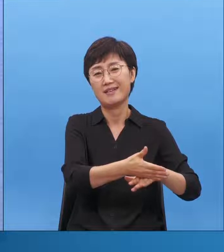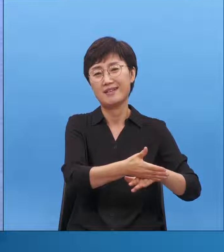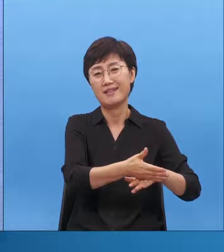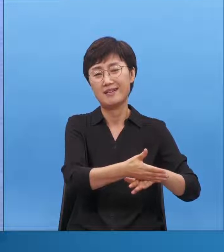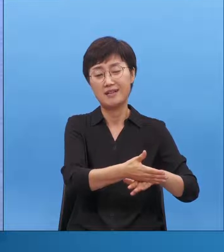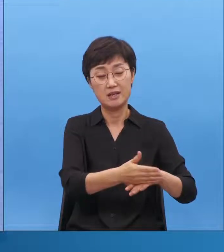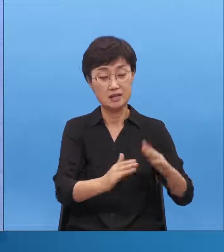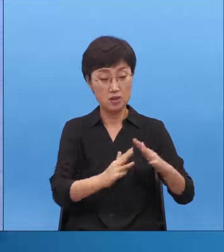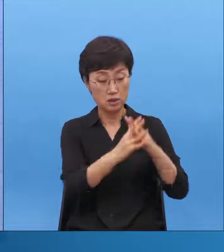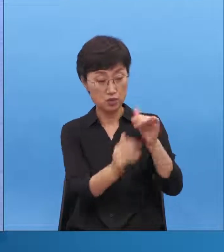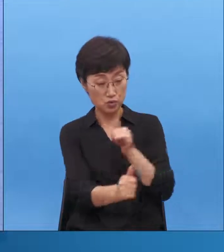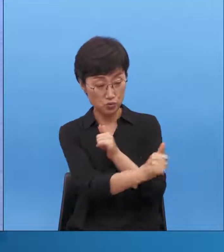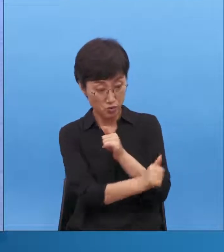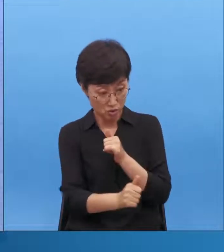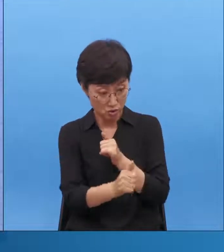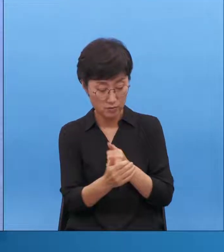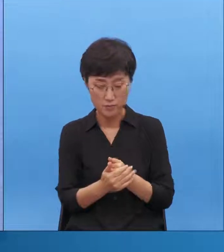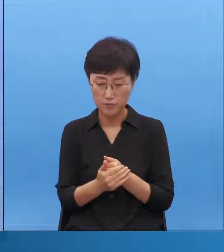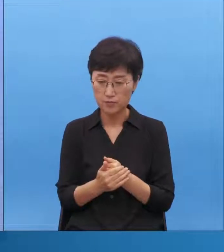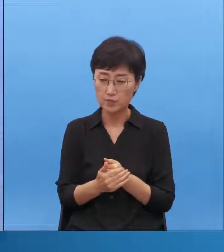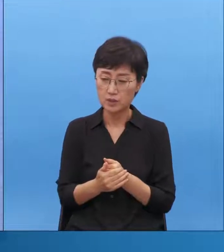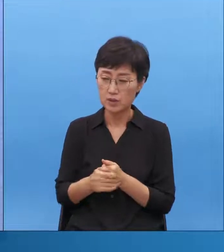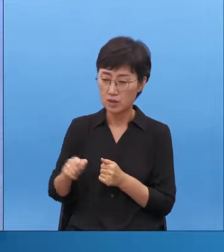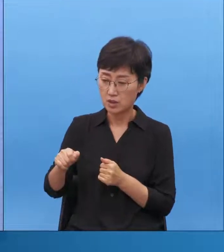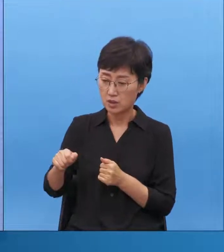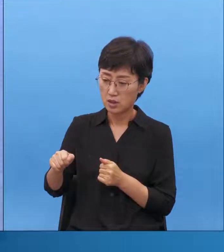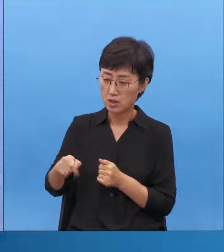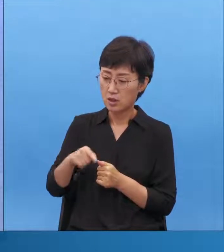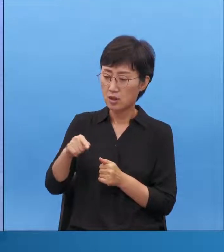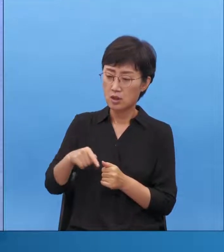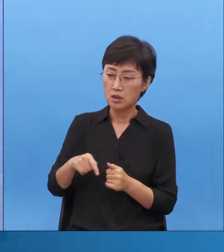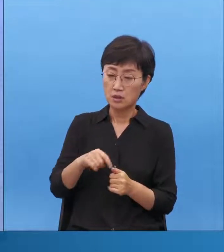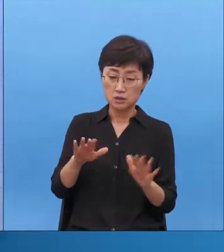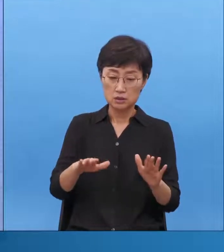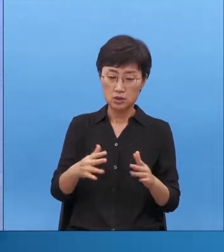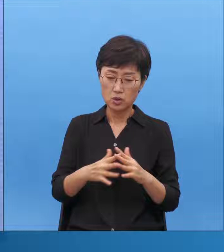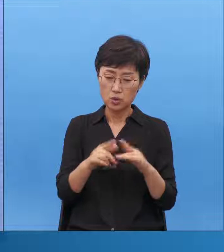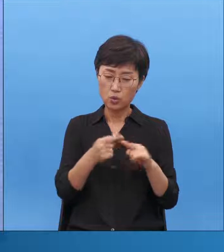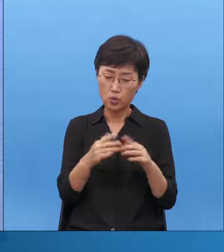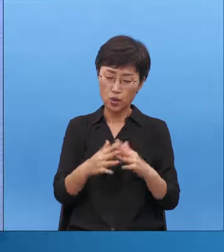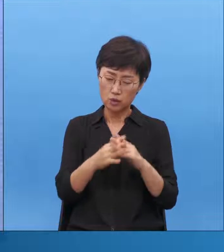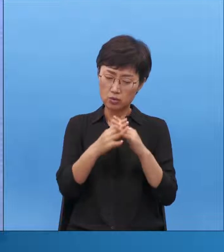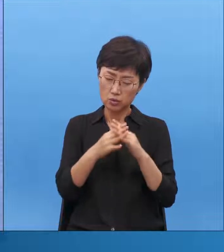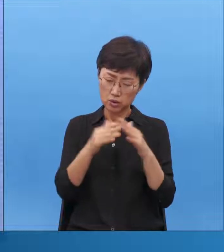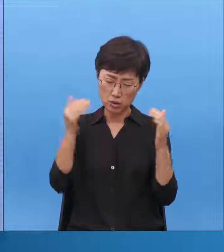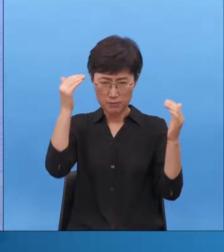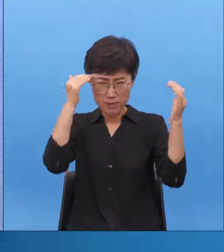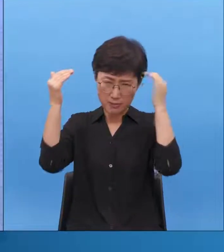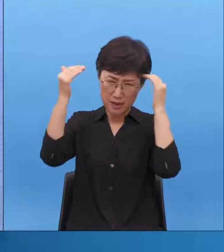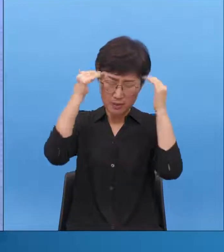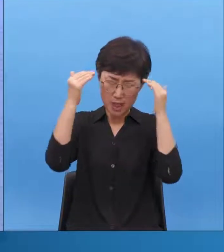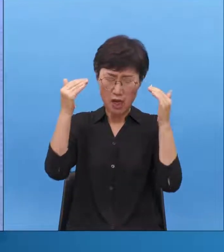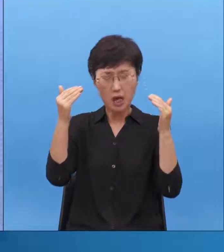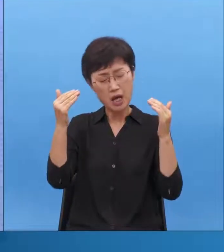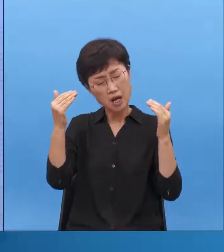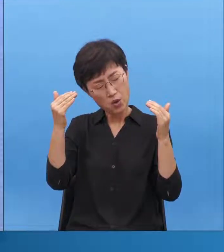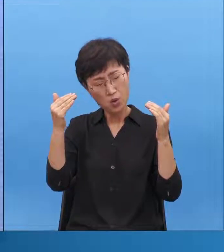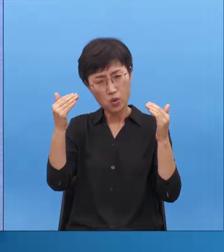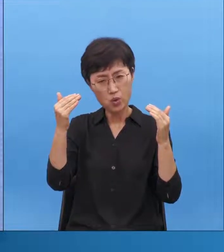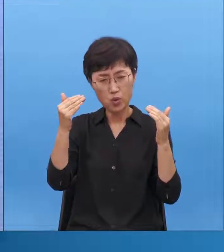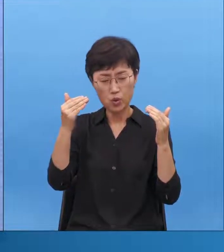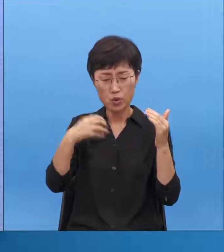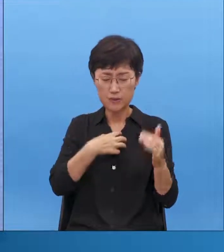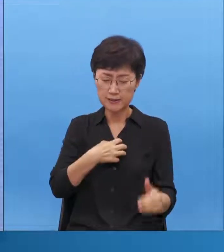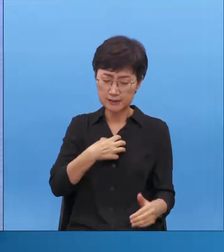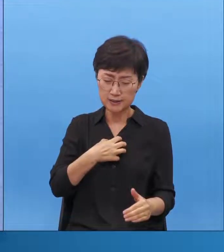어려움 속에서 나 사실 여기가 허가 안 날 줄 알았거든요. You know, I'm very thankful to all of our church members, 오래됐어요. especially the members of the church